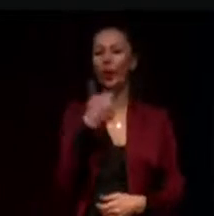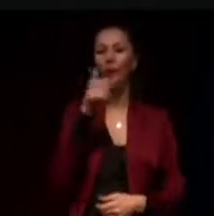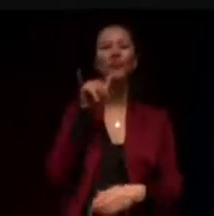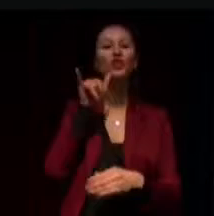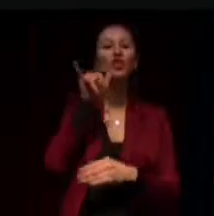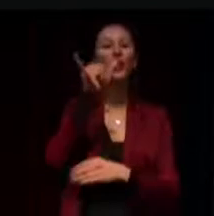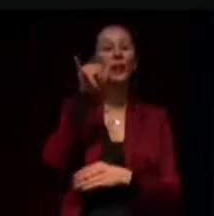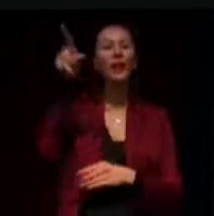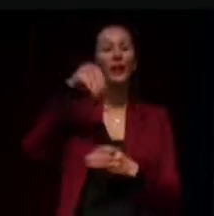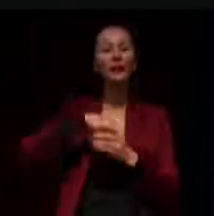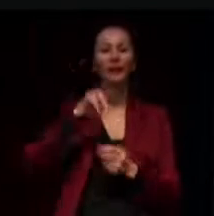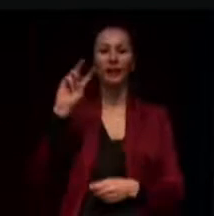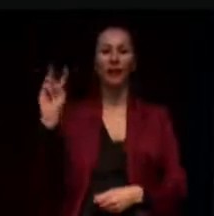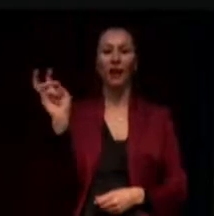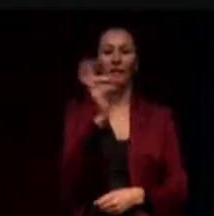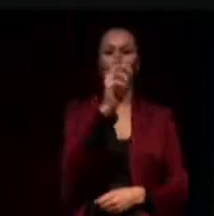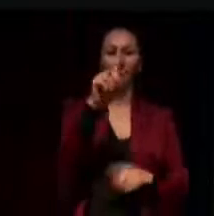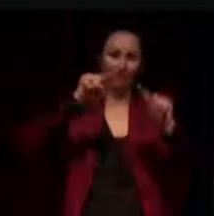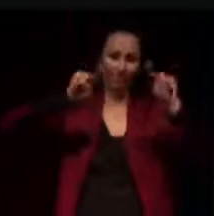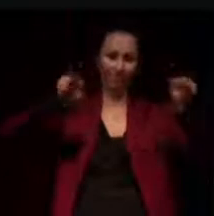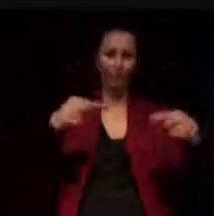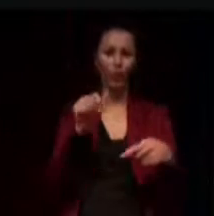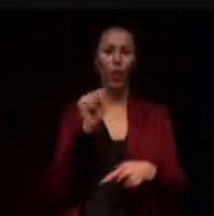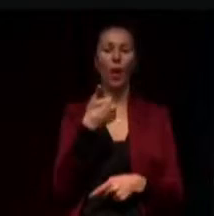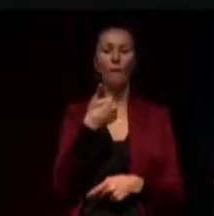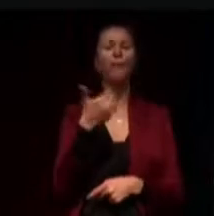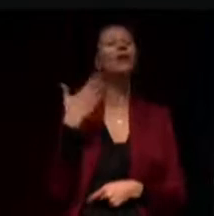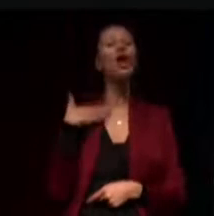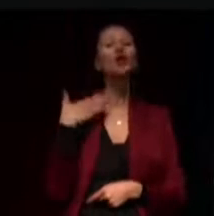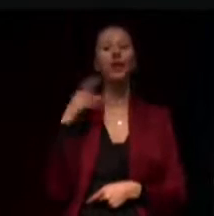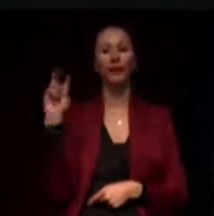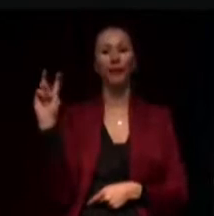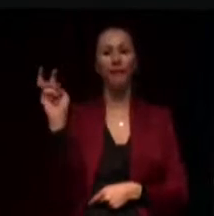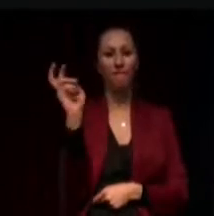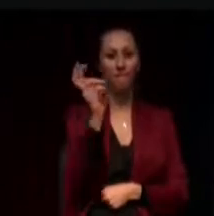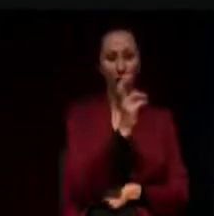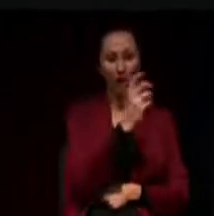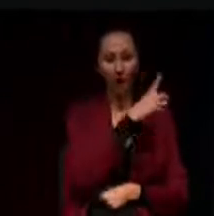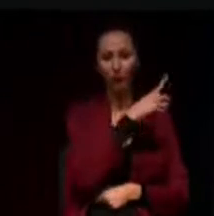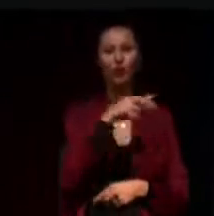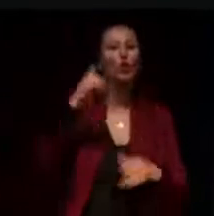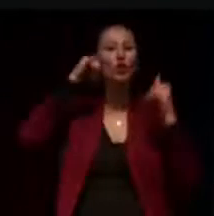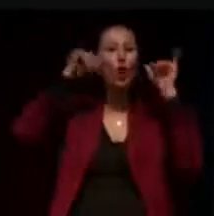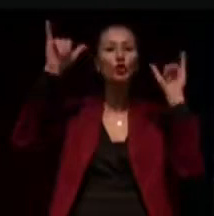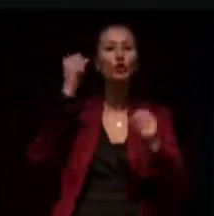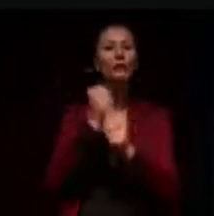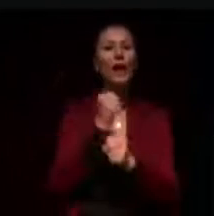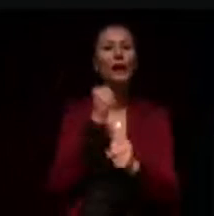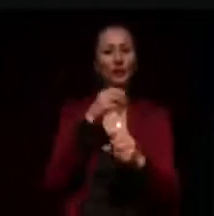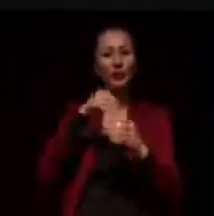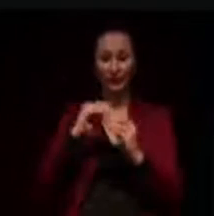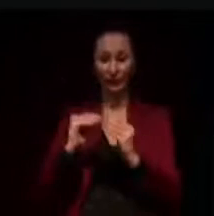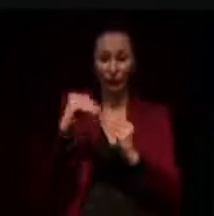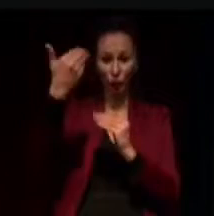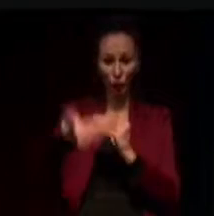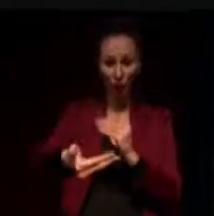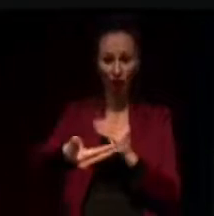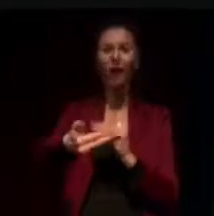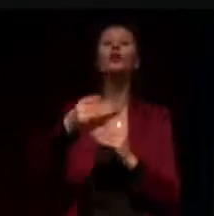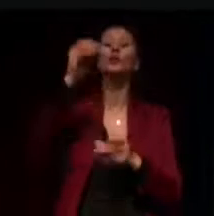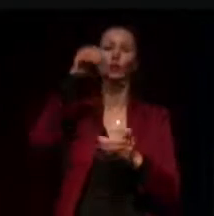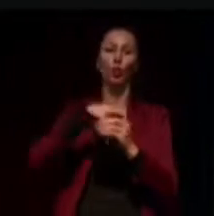Çiğli Tramvayı'na bir parantez açmak istiyorum. Karşıyaka Tramvayı Koçtaş'ı geçtikten sonra fiilen